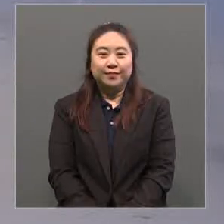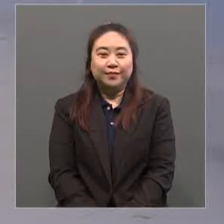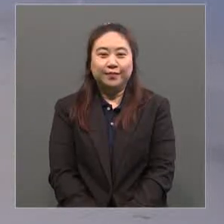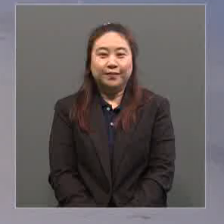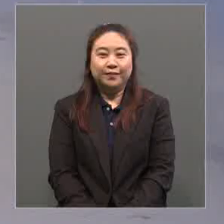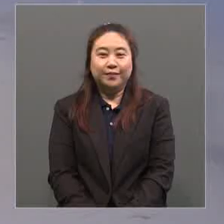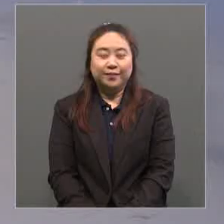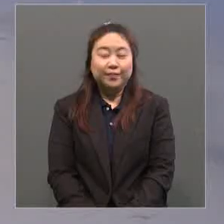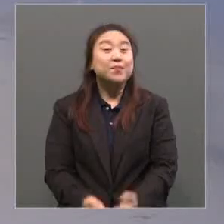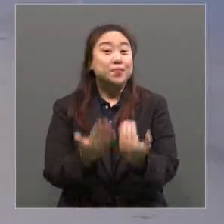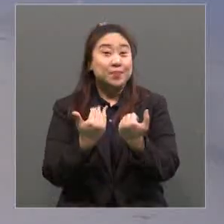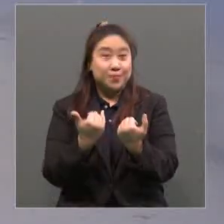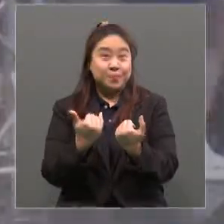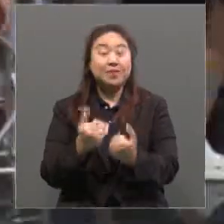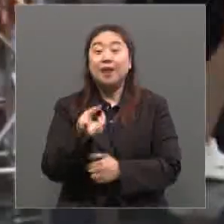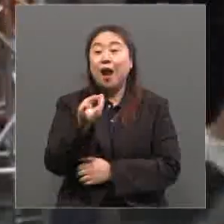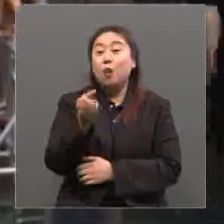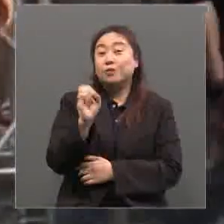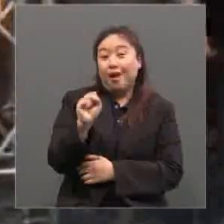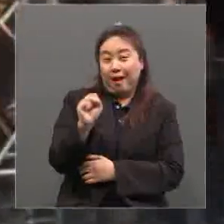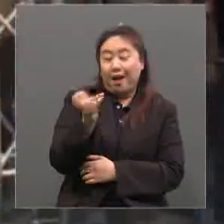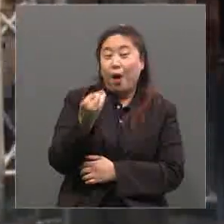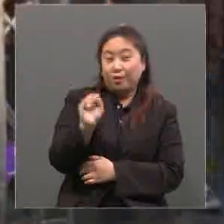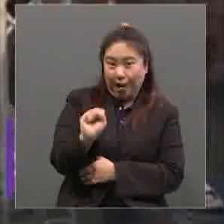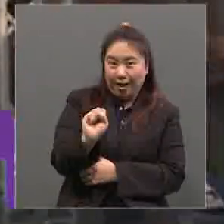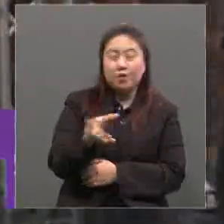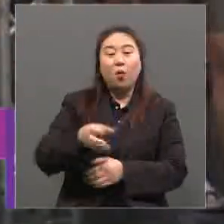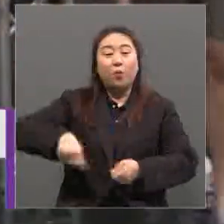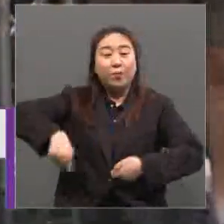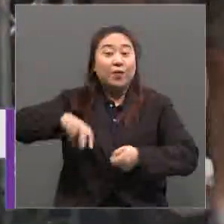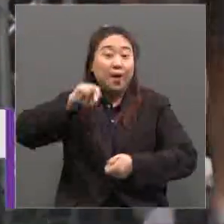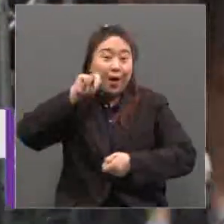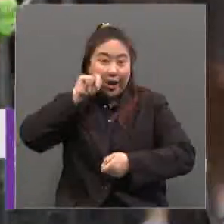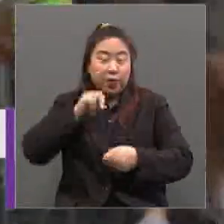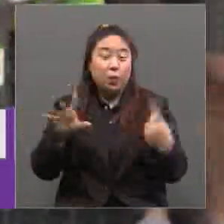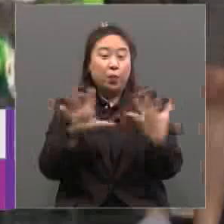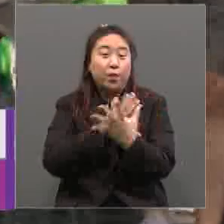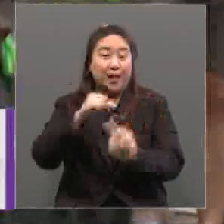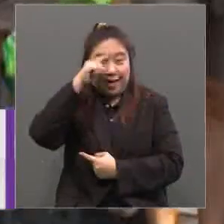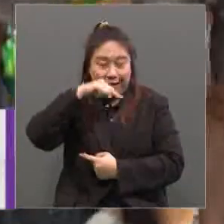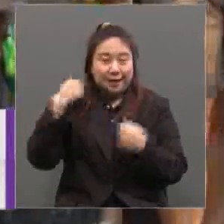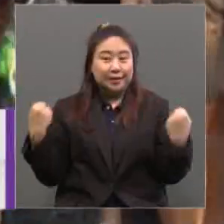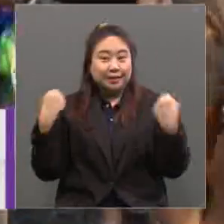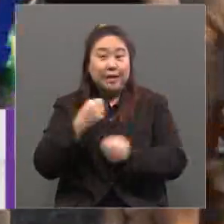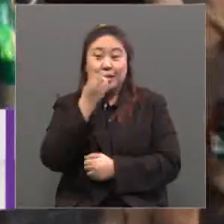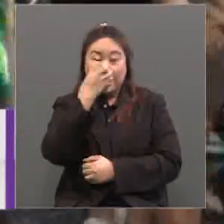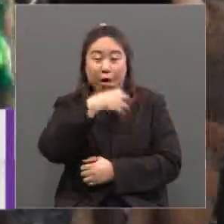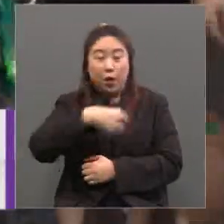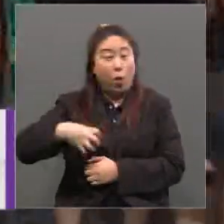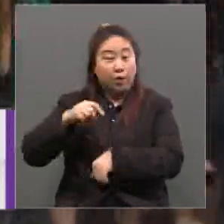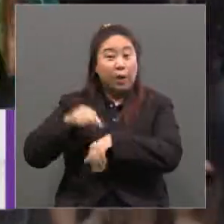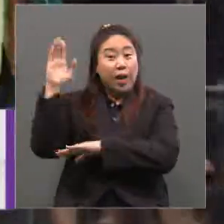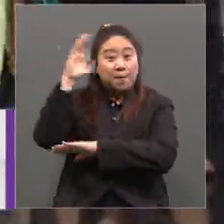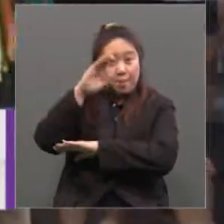ท่าบรรยากาศงานที่ถนนข้าวสารนะคะภายใต้สงกรานต์วิถีไทยร่วมใจใส่เสื้อลายดอกนะคะตั้งแต่ช่วงบ่ายที่ผ่านมา